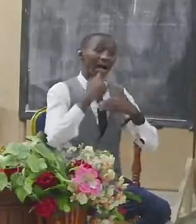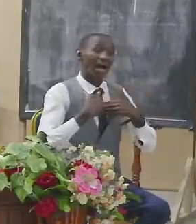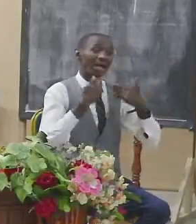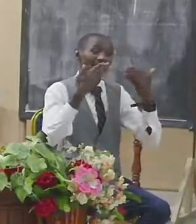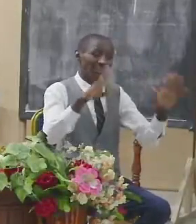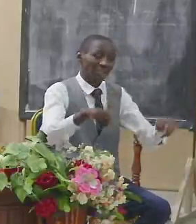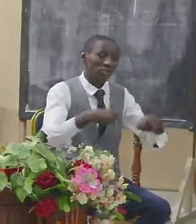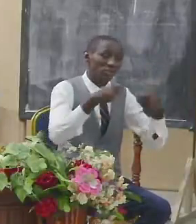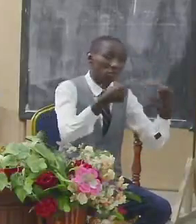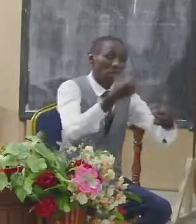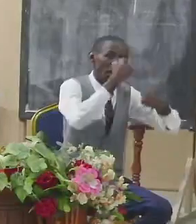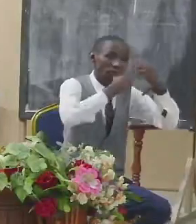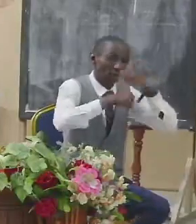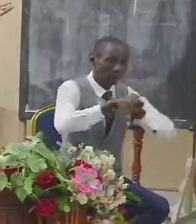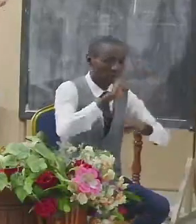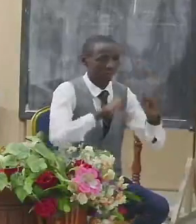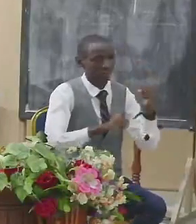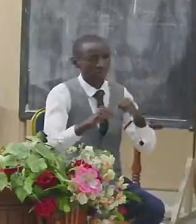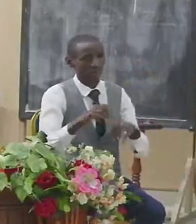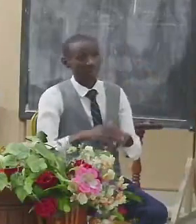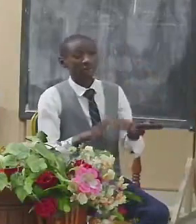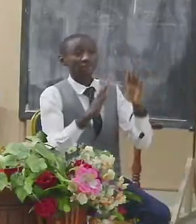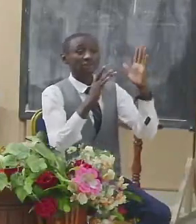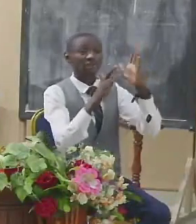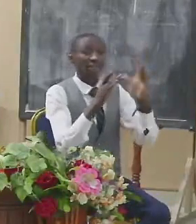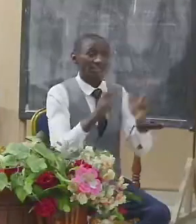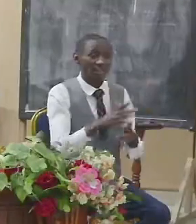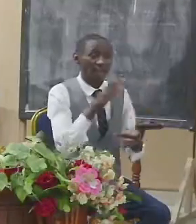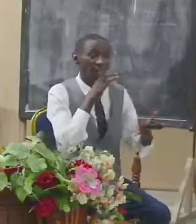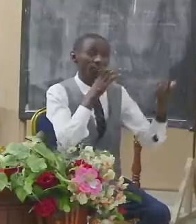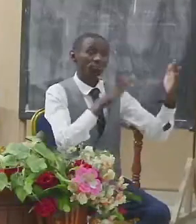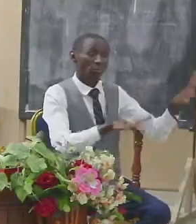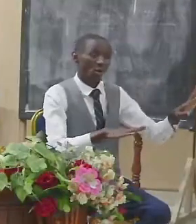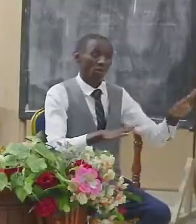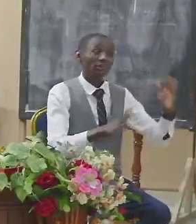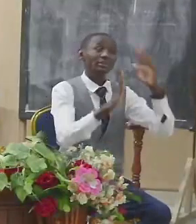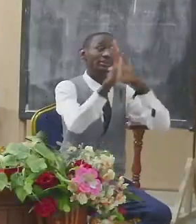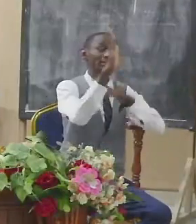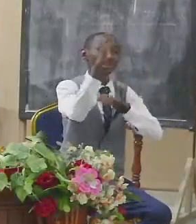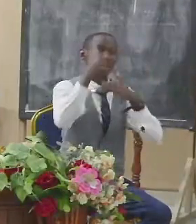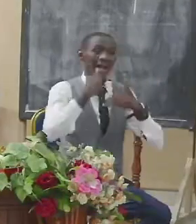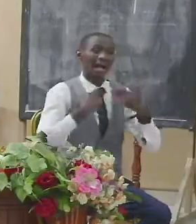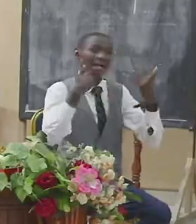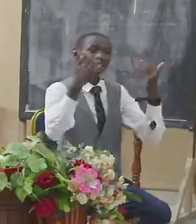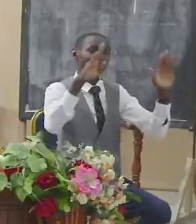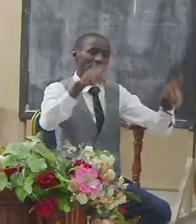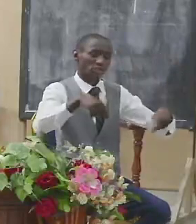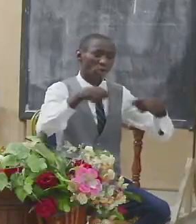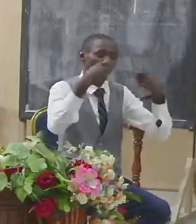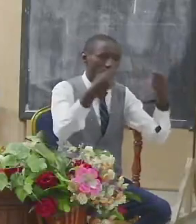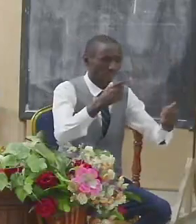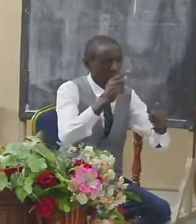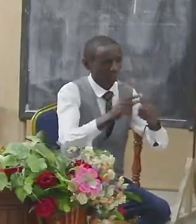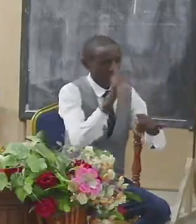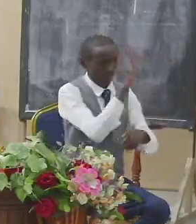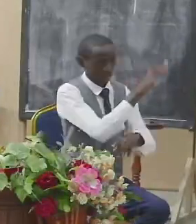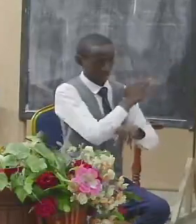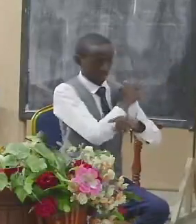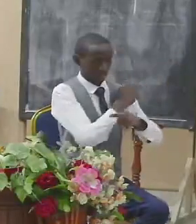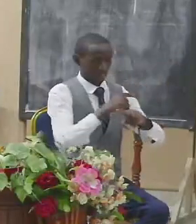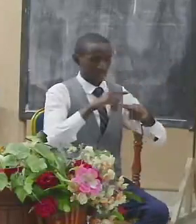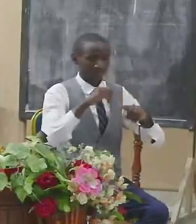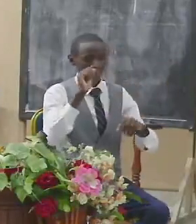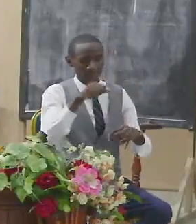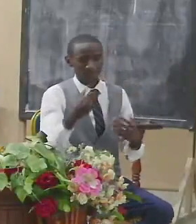péché. Mungu alisha leta suluhisho juu ya dhambi. Yesu alikufa. Dieu alisha donné sa parole. Alisha toa neno lake. Mais oui.